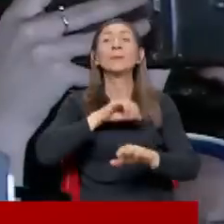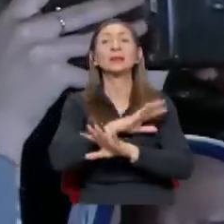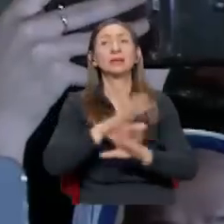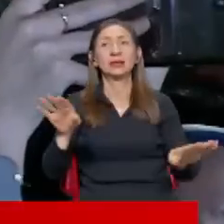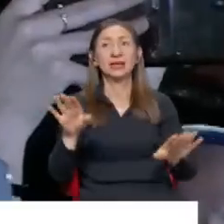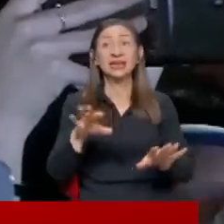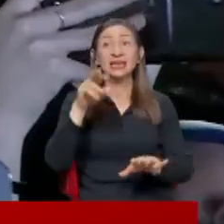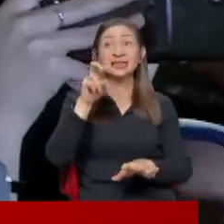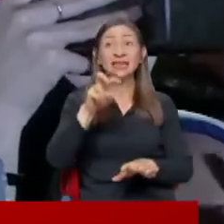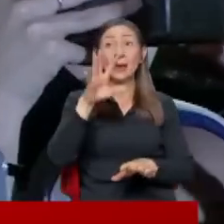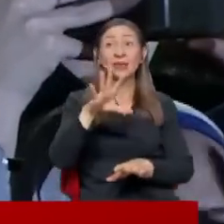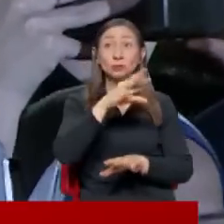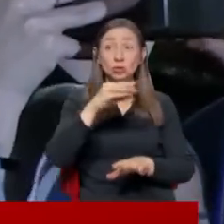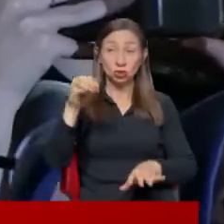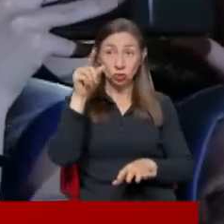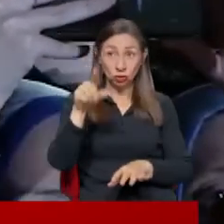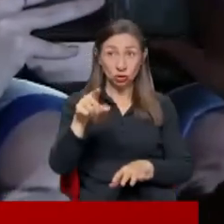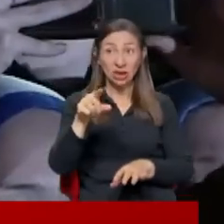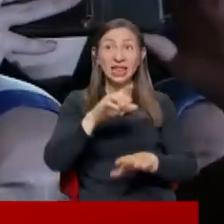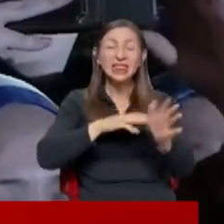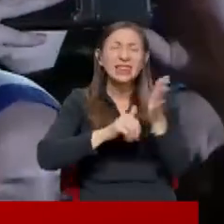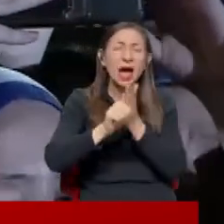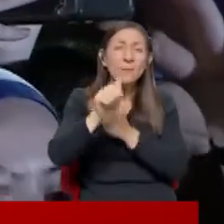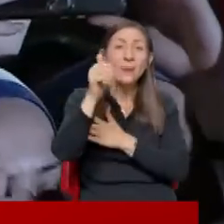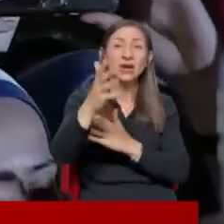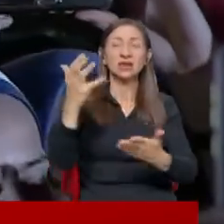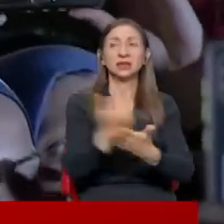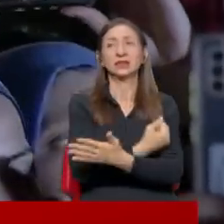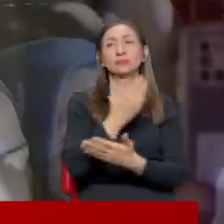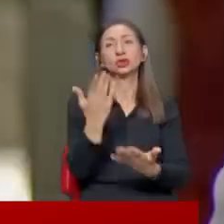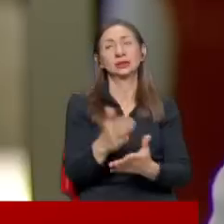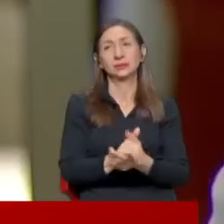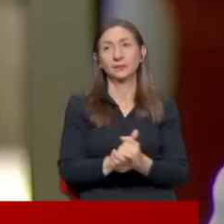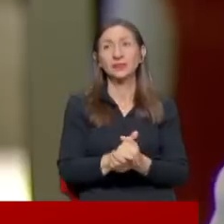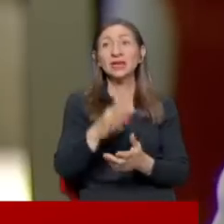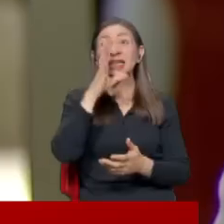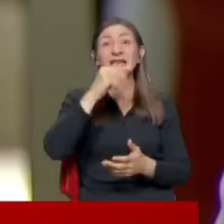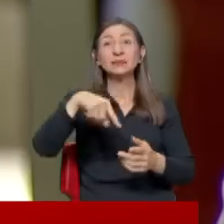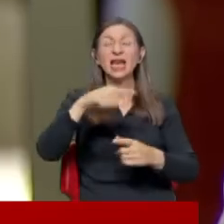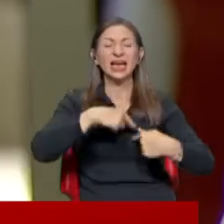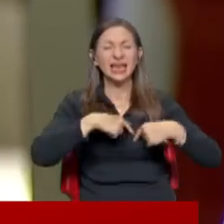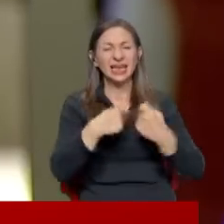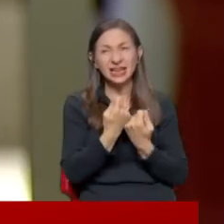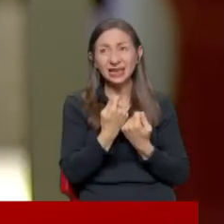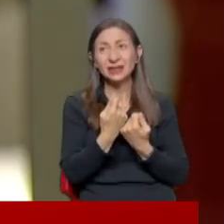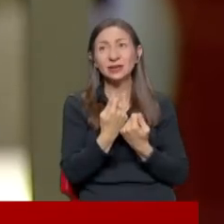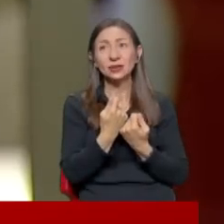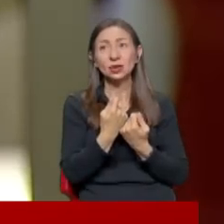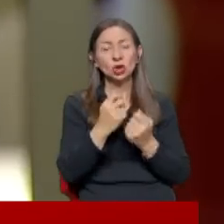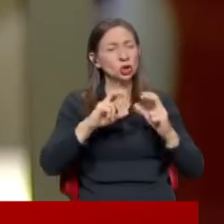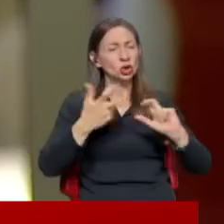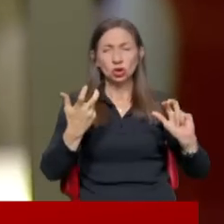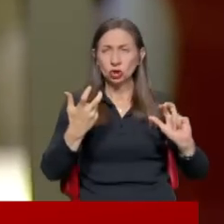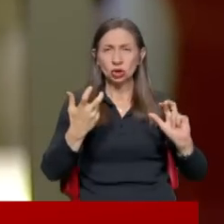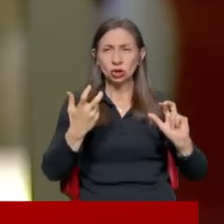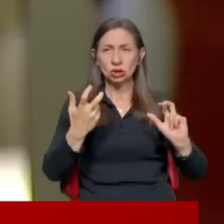kaybetmemiştir. 85 milyonun tamamı kazanmıştır. Kimseye kırgın,